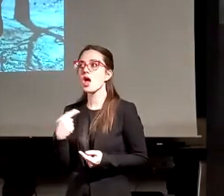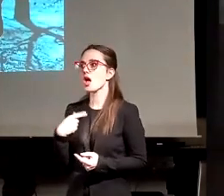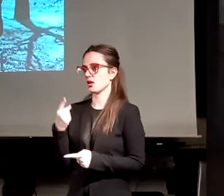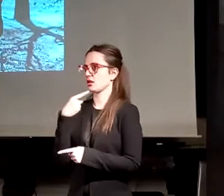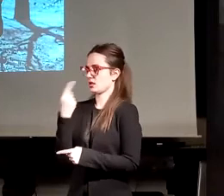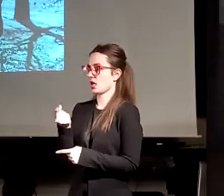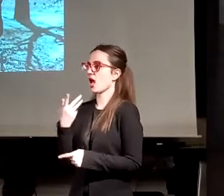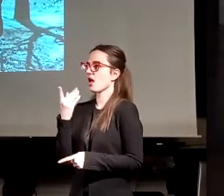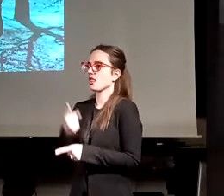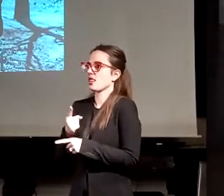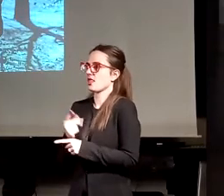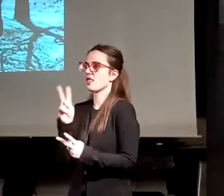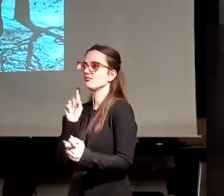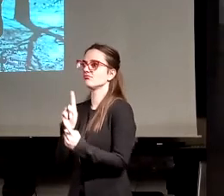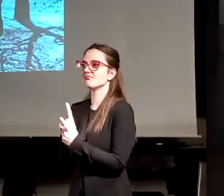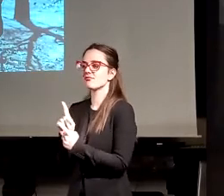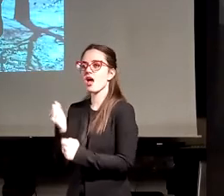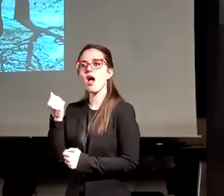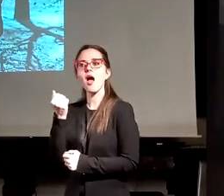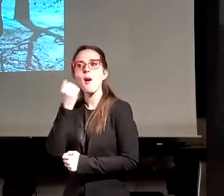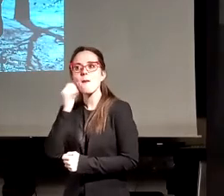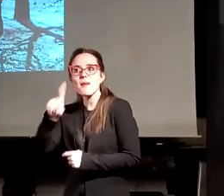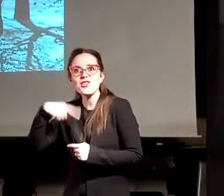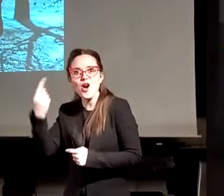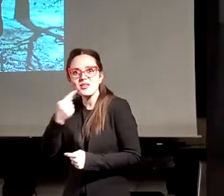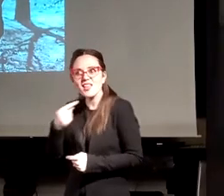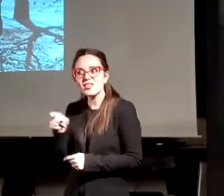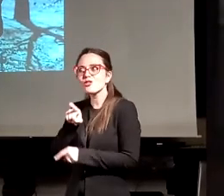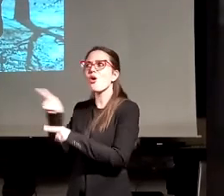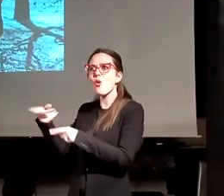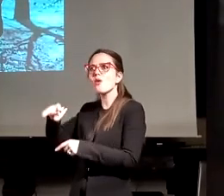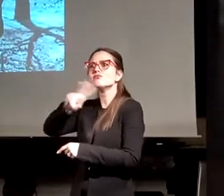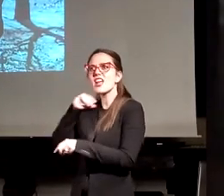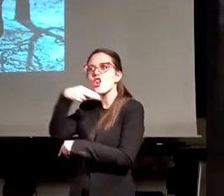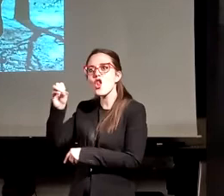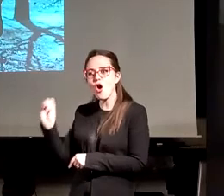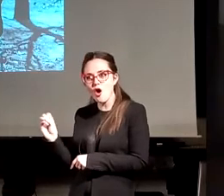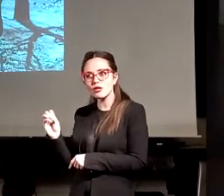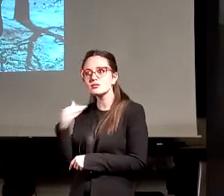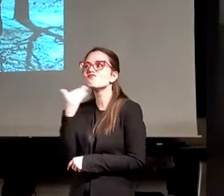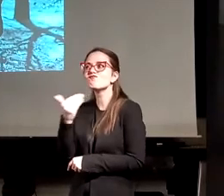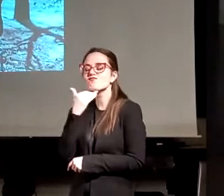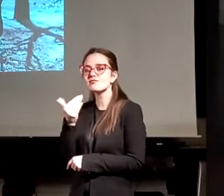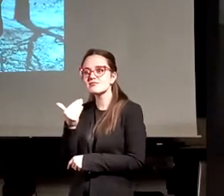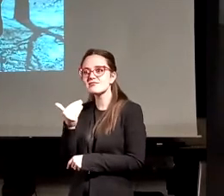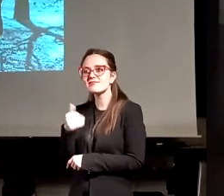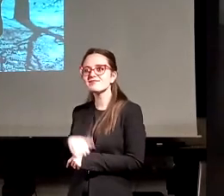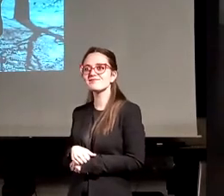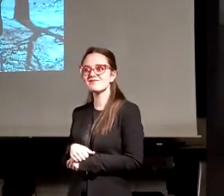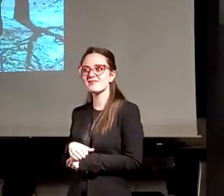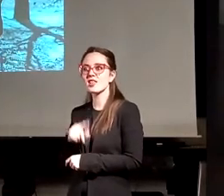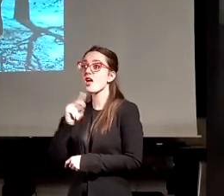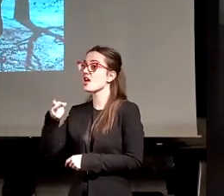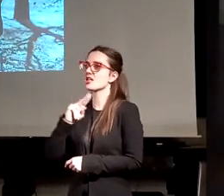madre dopo ma letto che gli ha detto di no ma se segna la vera così lei il suo motto era il noia lo tiene